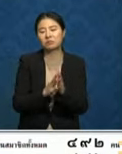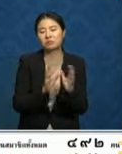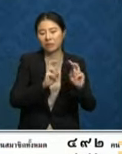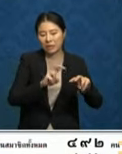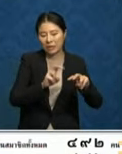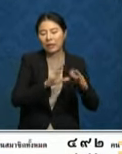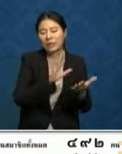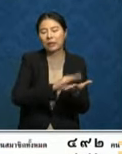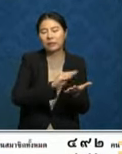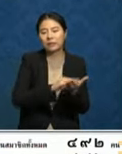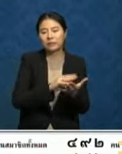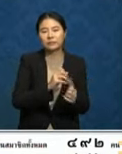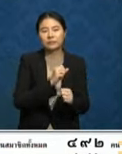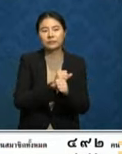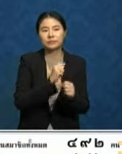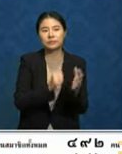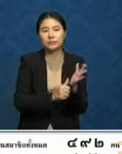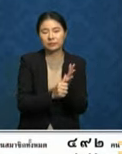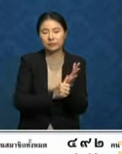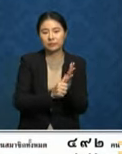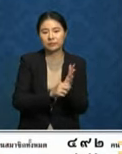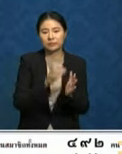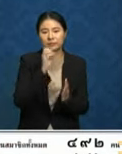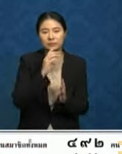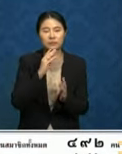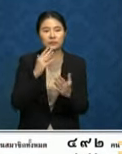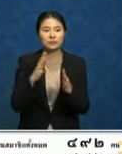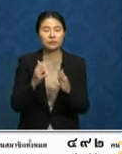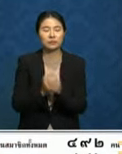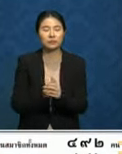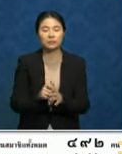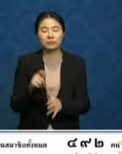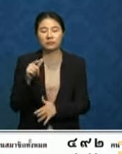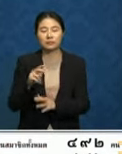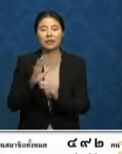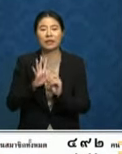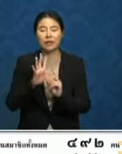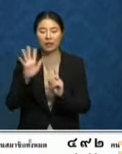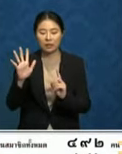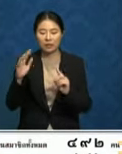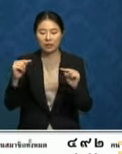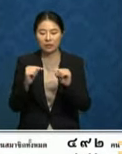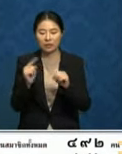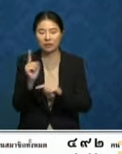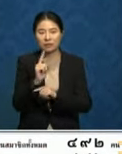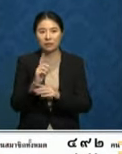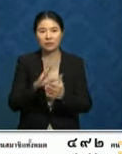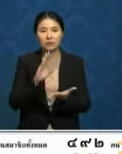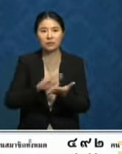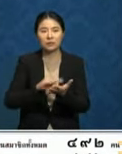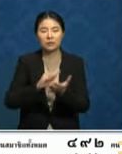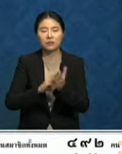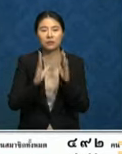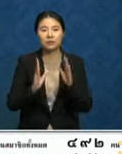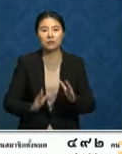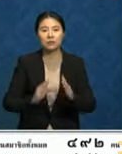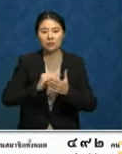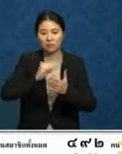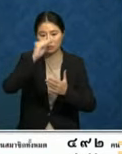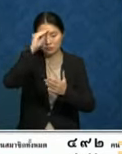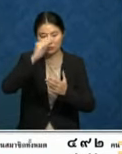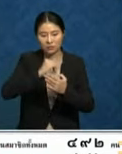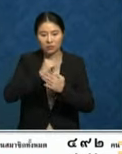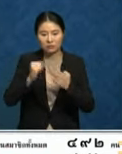อย่างที่พวกเราก็ได้พูดกันในสภาแห่งนี้ข้อสังเกตข้อที่ 5ให้เก็บข้อมูลนักศึกษาที่เรียน